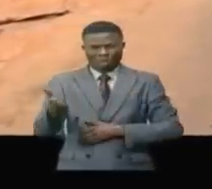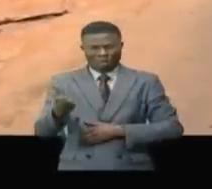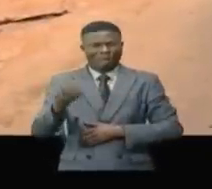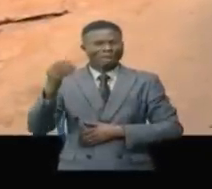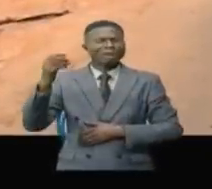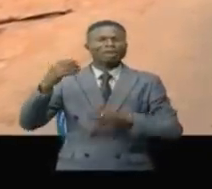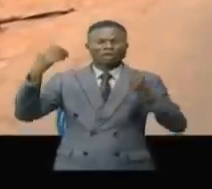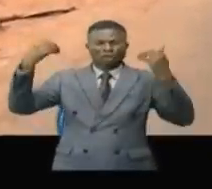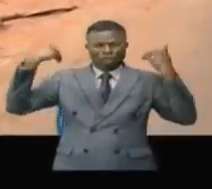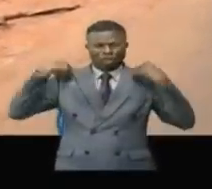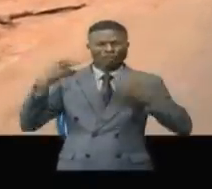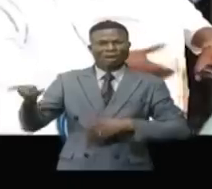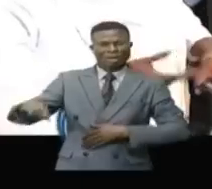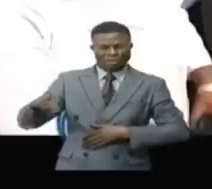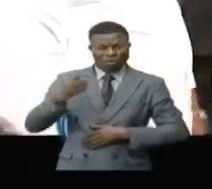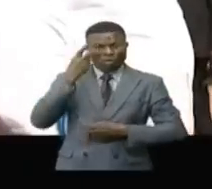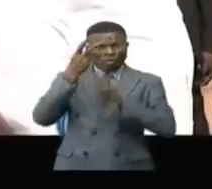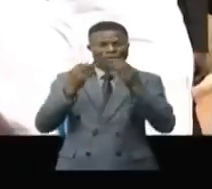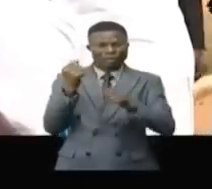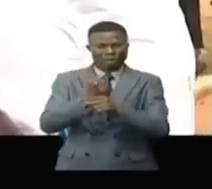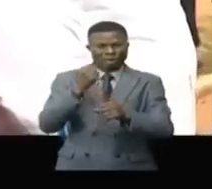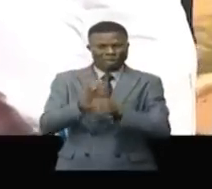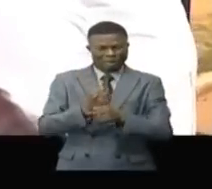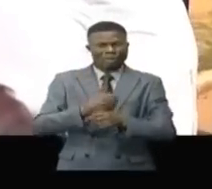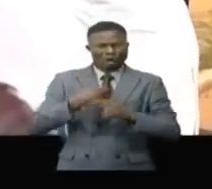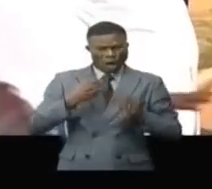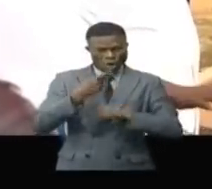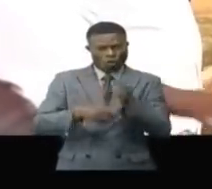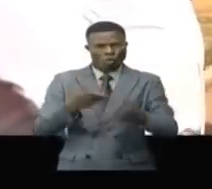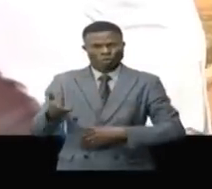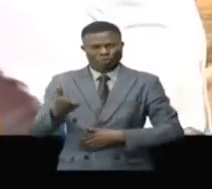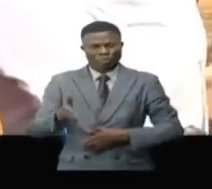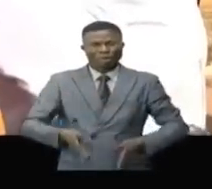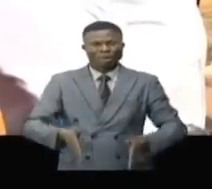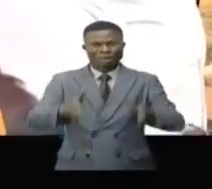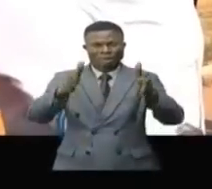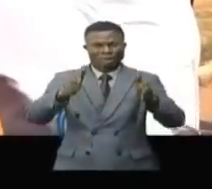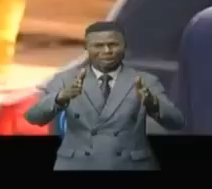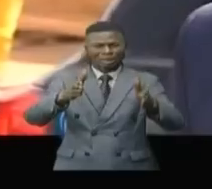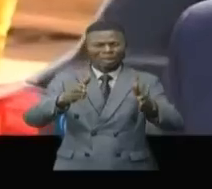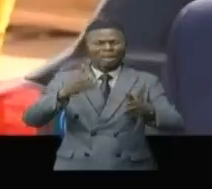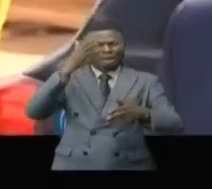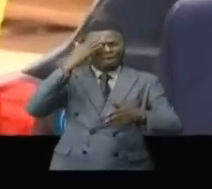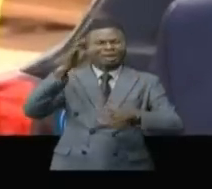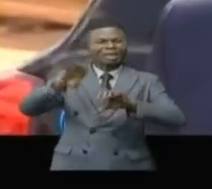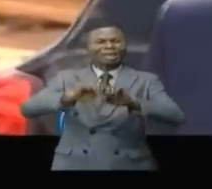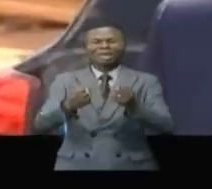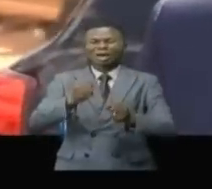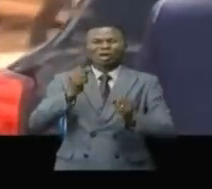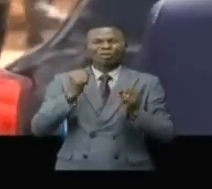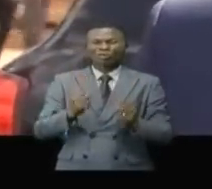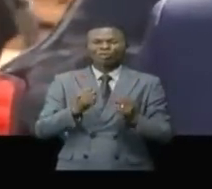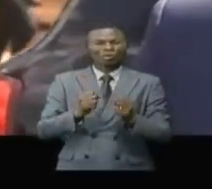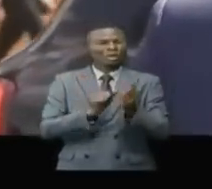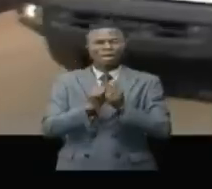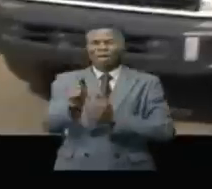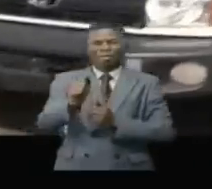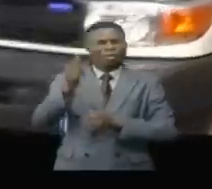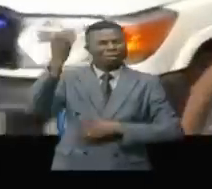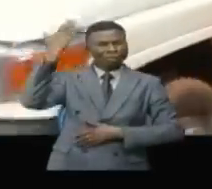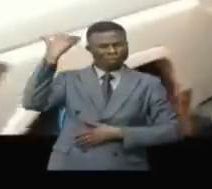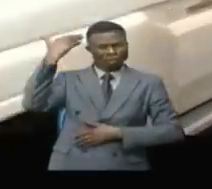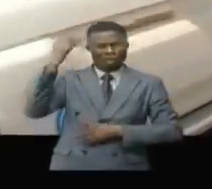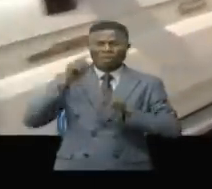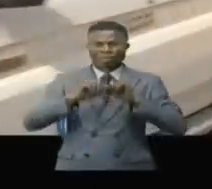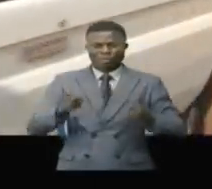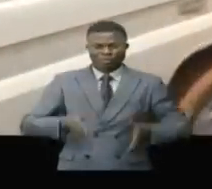provinciale inspectera les travaux de l'infection en pleine exécution. Les tronçons jadis détériorés n'appartiennent plus qu'à l'histoire. Par contre,